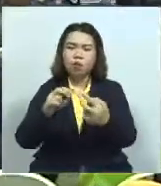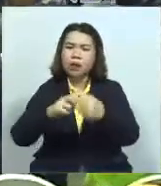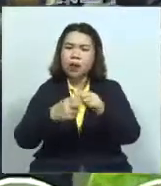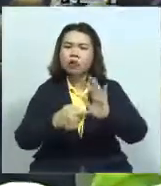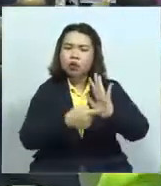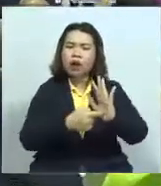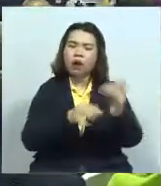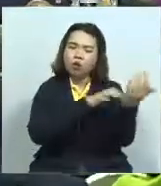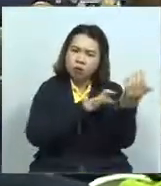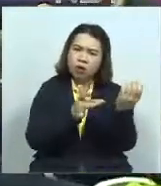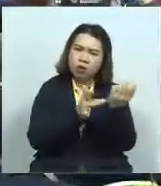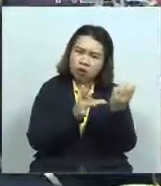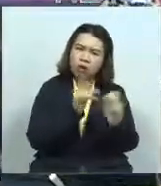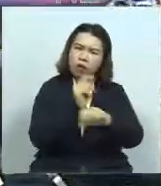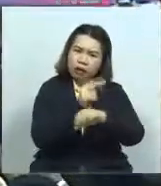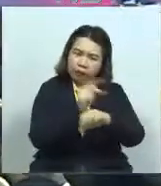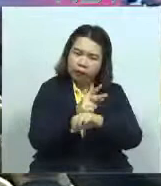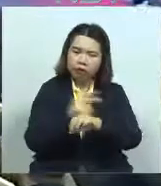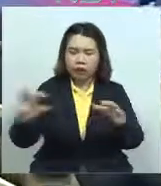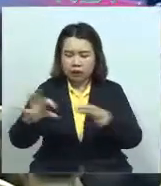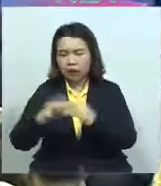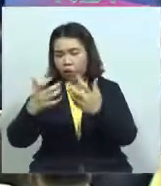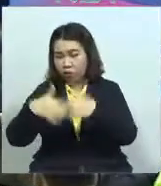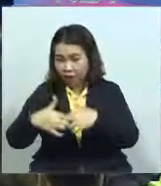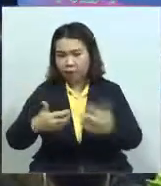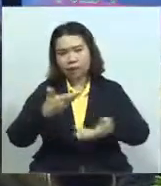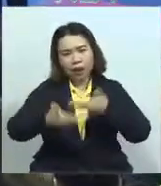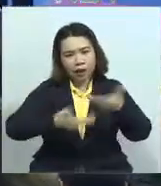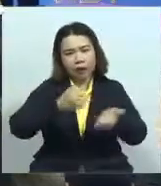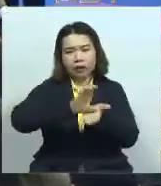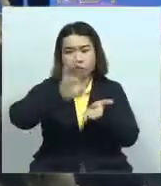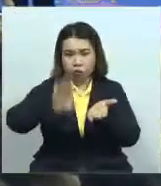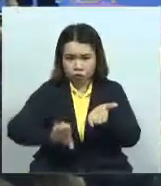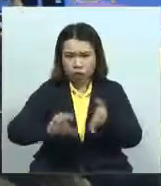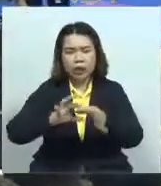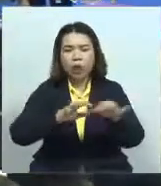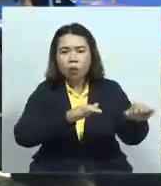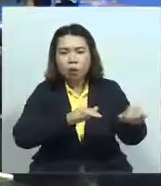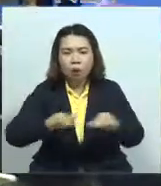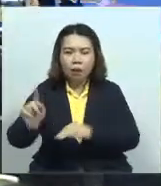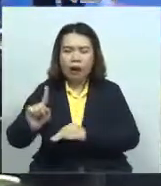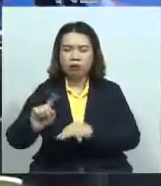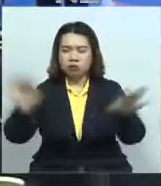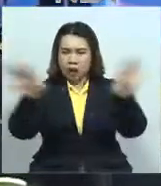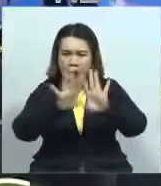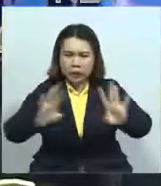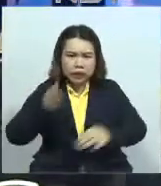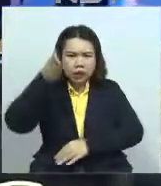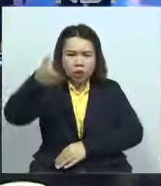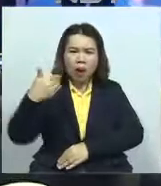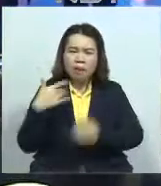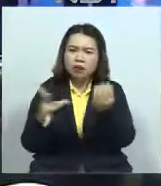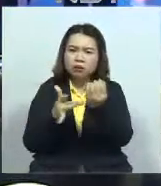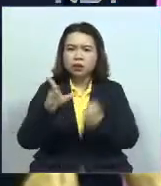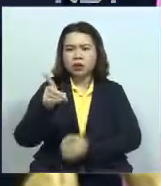บอร์ปัญหาสิ่งแวดล้อมการเชื่อมโยงอุตสาหกรรมการค้าการลงทุนการเตรียมพร้อมให้อาเซียนรับมือกับยุคดิจิทัลและการเ